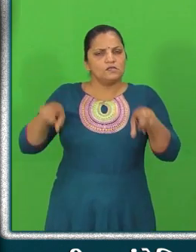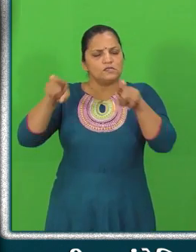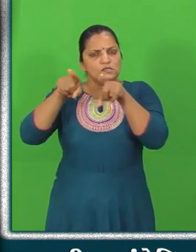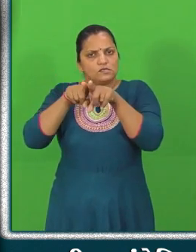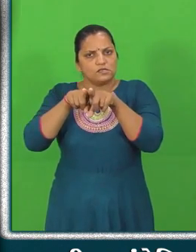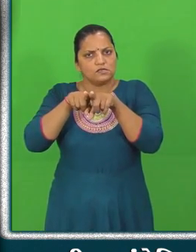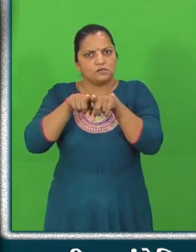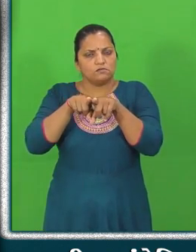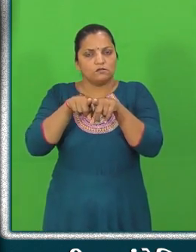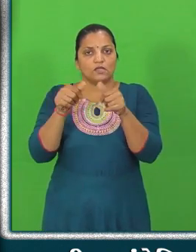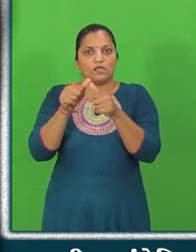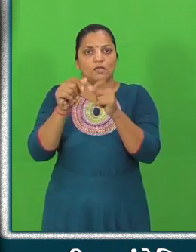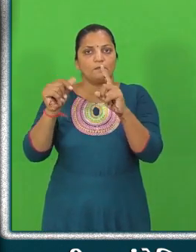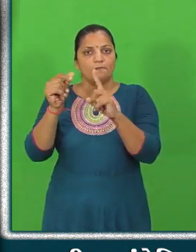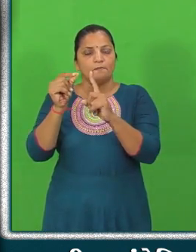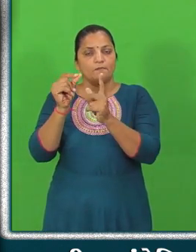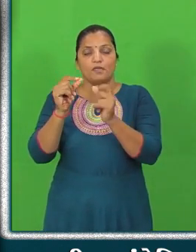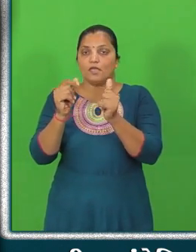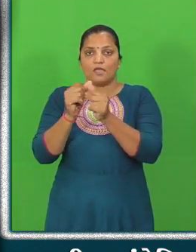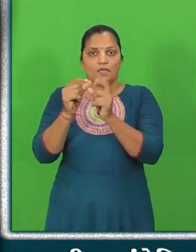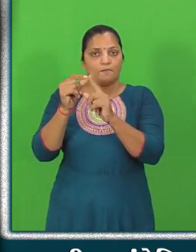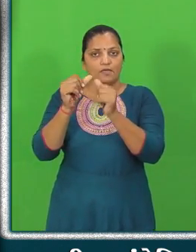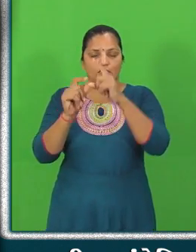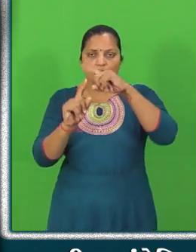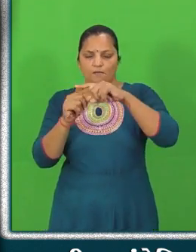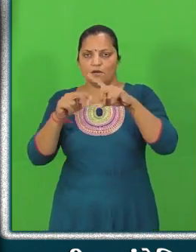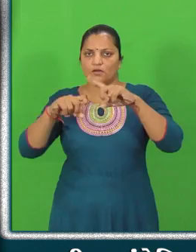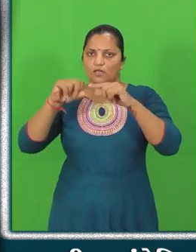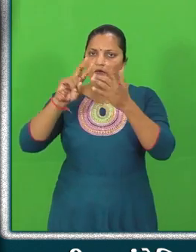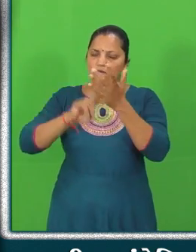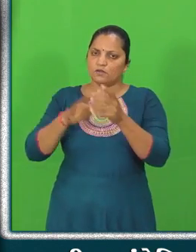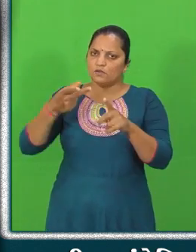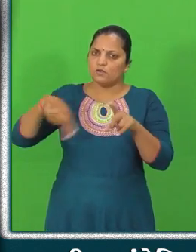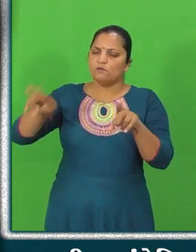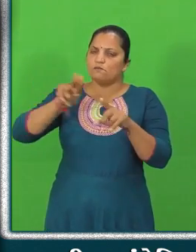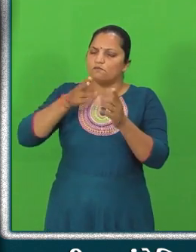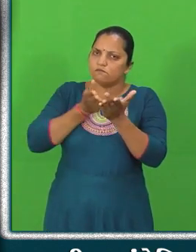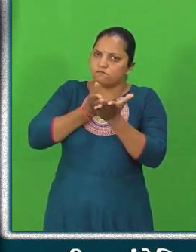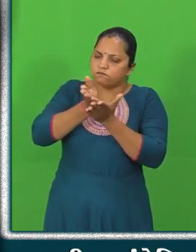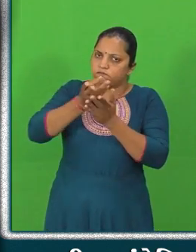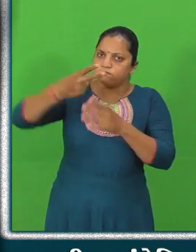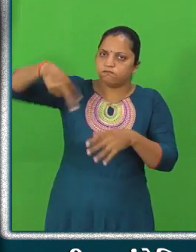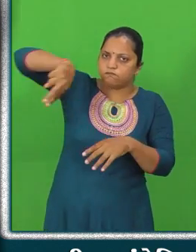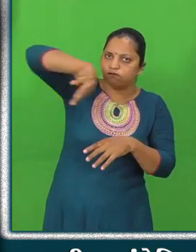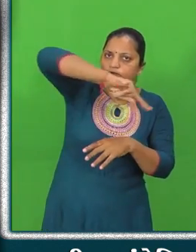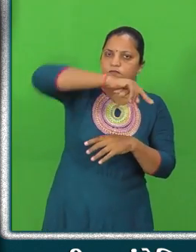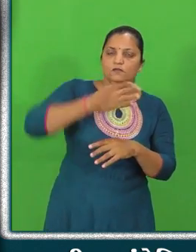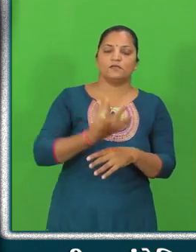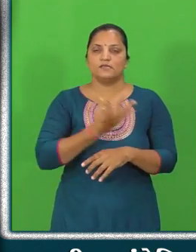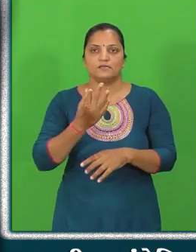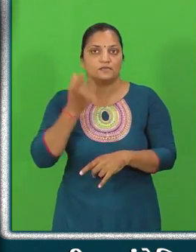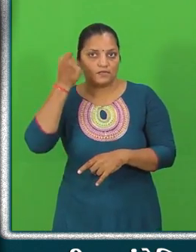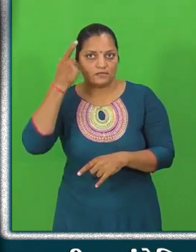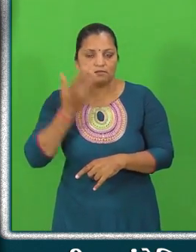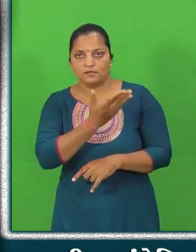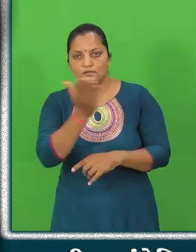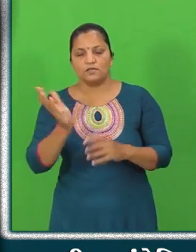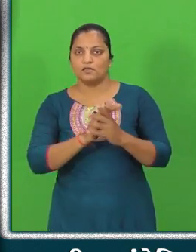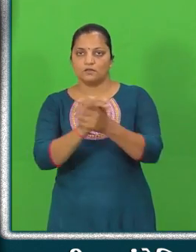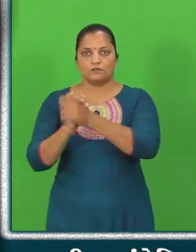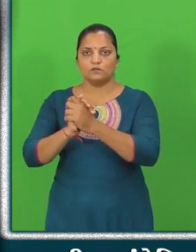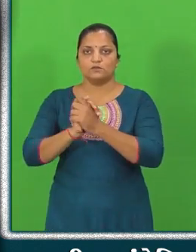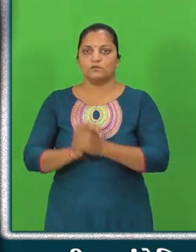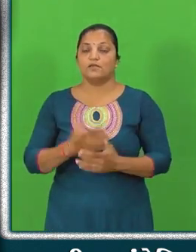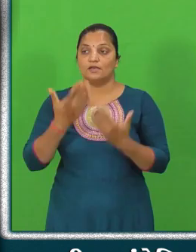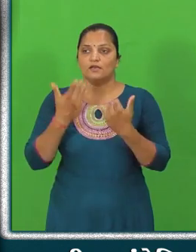એટલા જ પરાવર્તન, જેટલો આપાત કોણ હતો એટલા જ પરાવર્તન કોણથી એ દિશામાં પાછું વળે છે. વેરી ગુડ, સમજ પડી ગઈ હશે દરેક